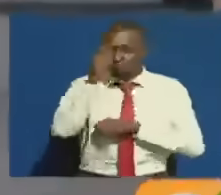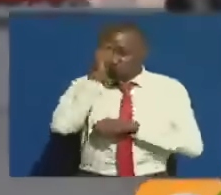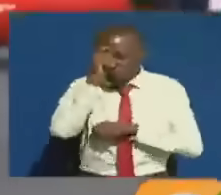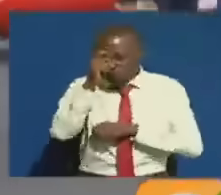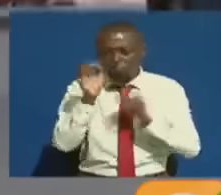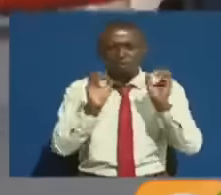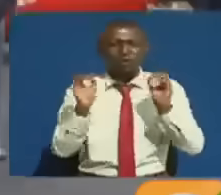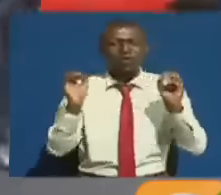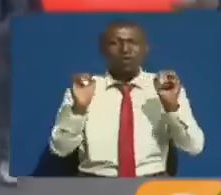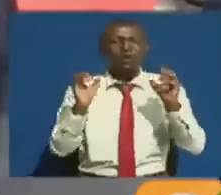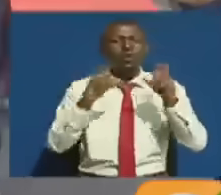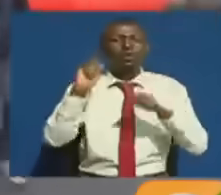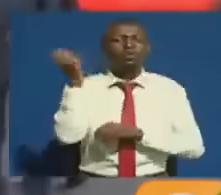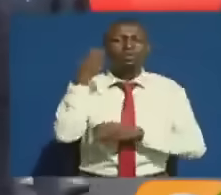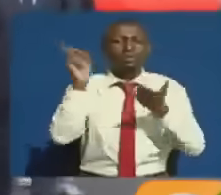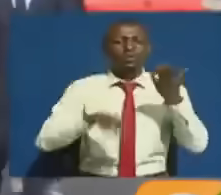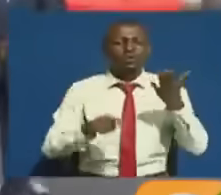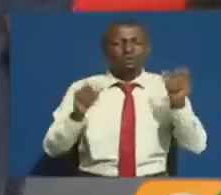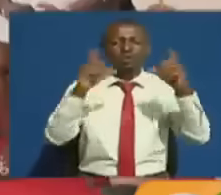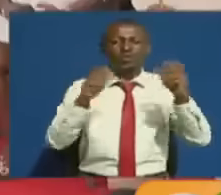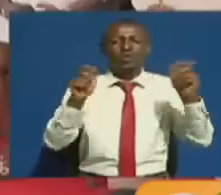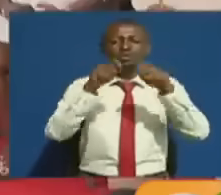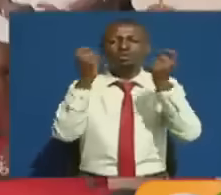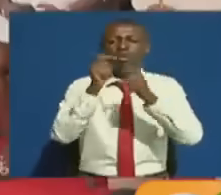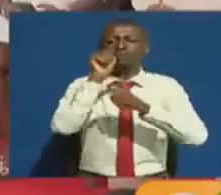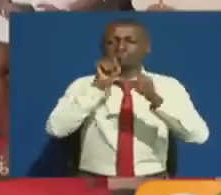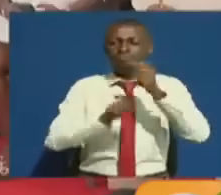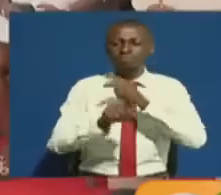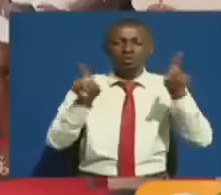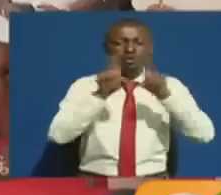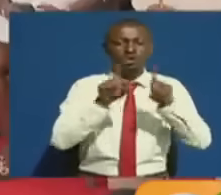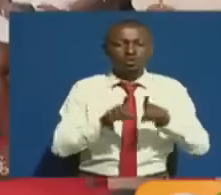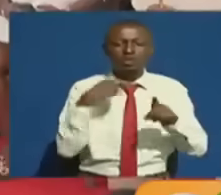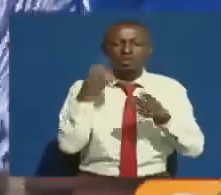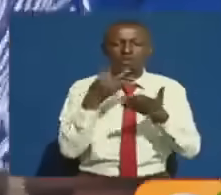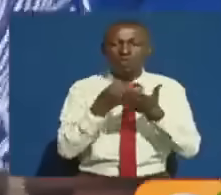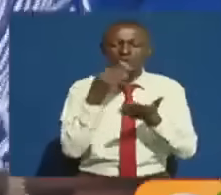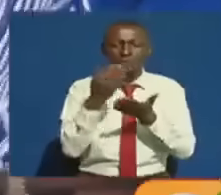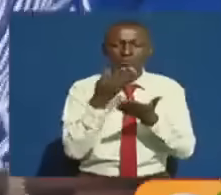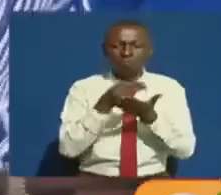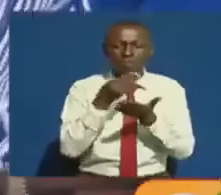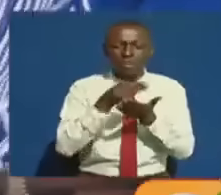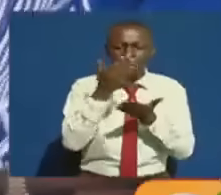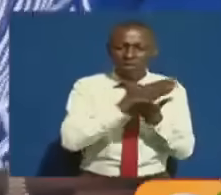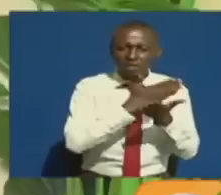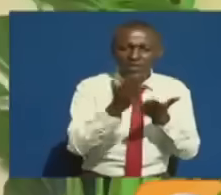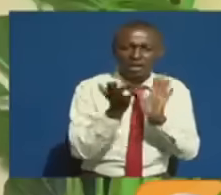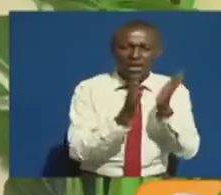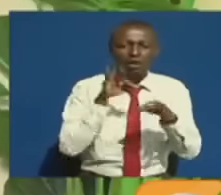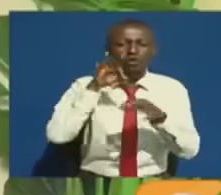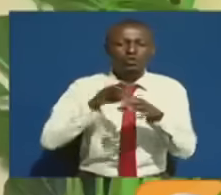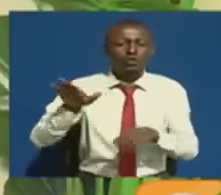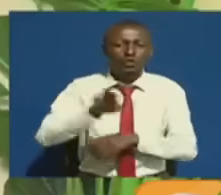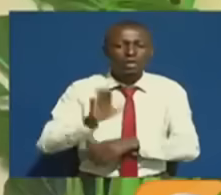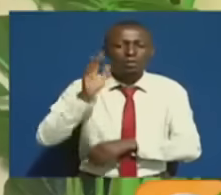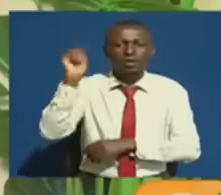za ubaguzi huku akiendeleza msimamo wa mgao wa fedha kulingana na wingi wa kura katika eneo la Mlima Kenya. The